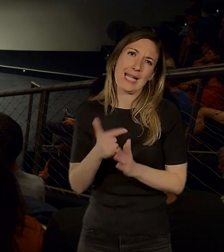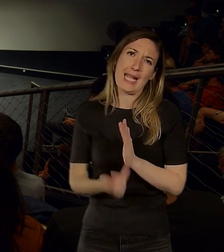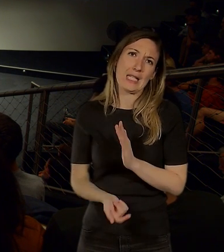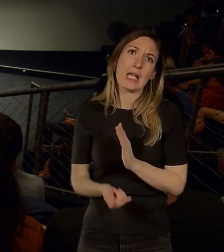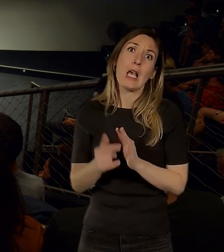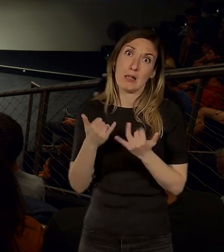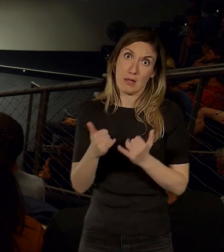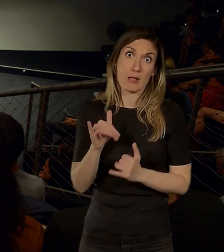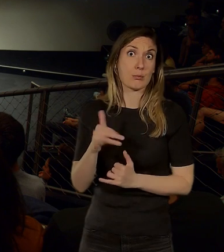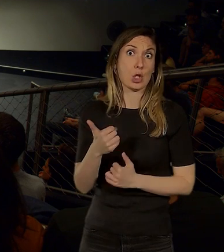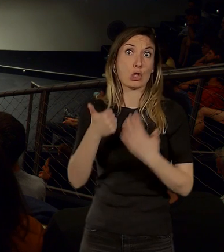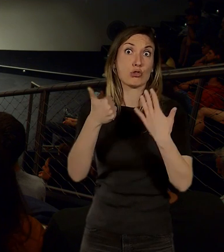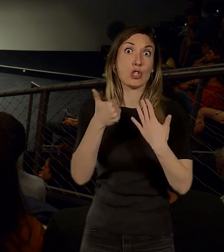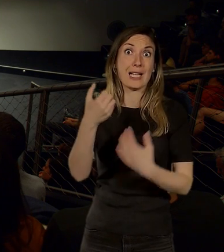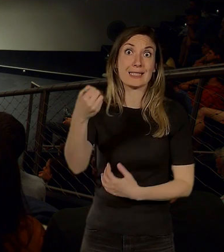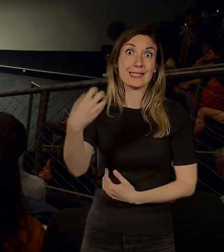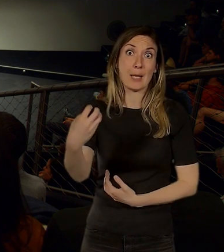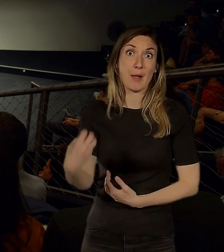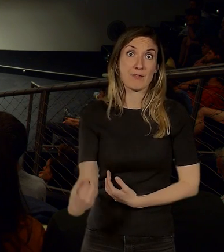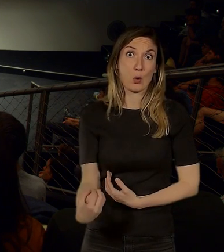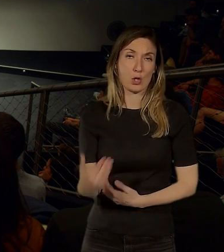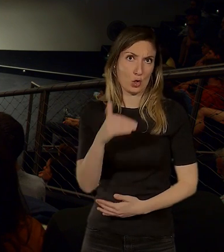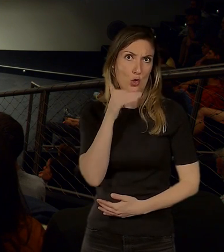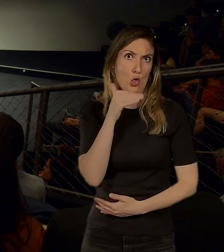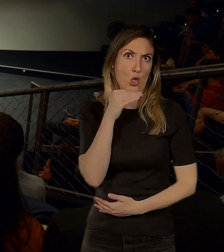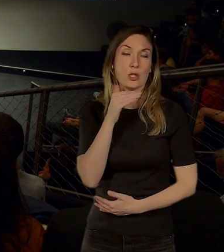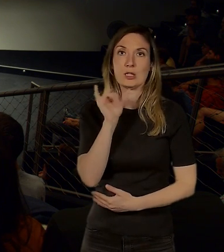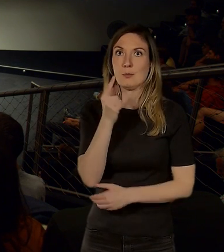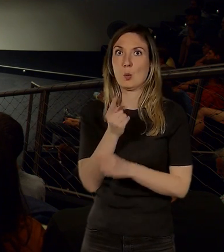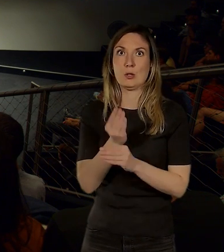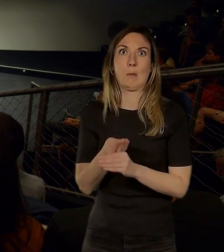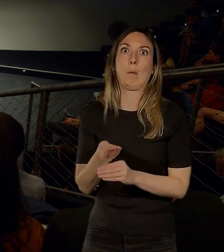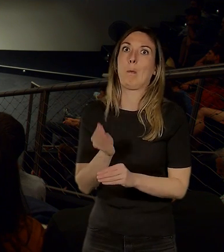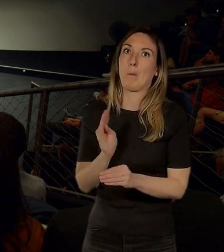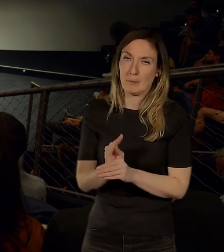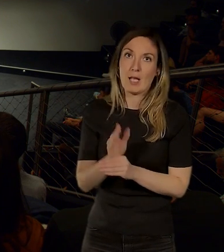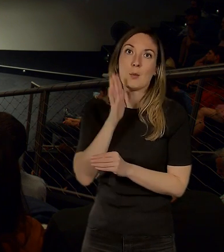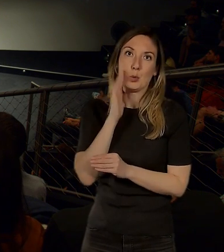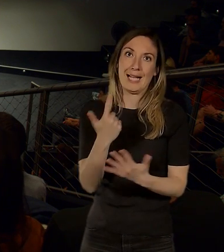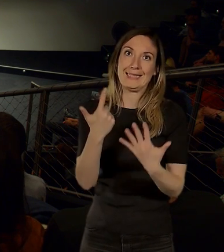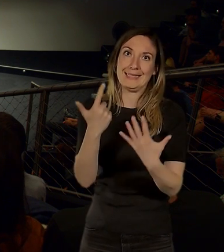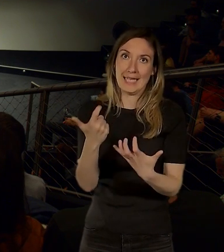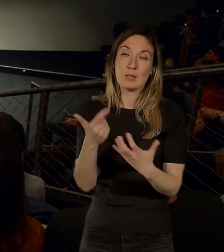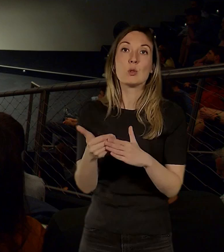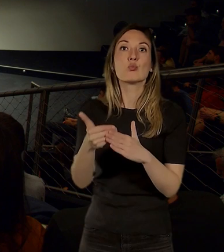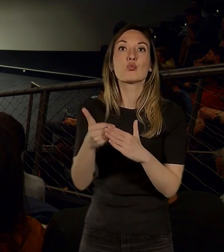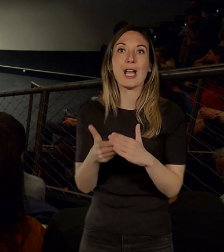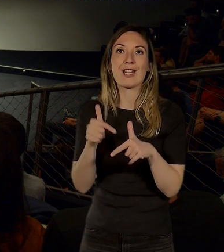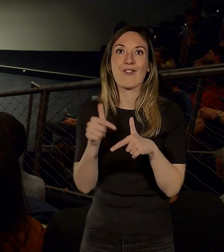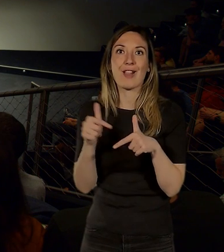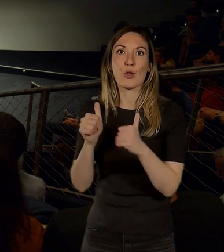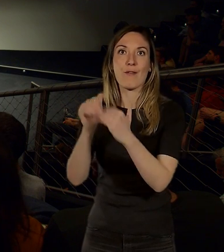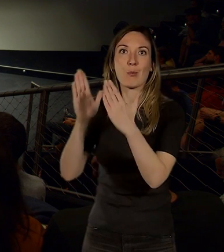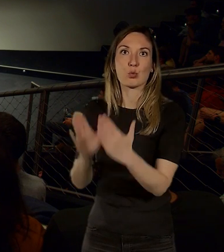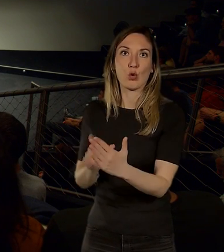semaforů tam je v tom směru, takže tam jako přibude teda jeden před tou Fantovou budovou, který bude na